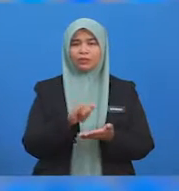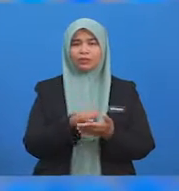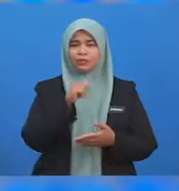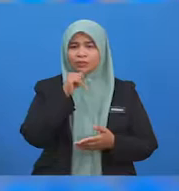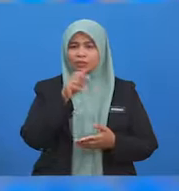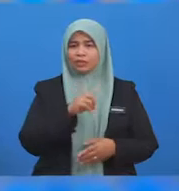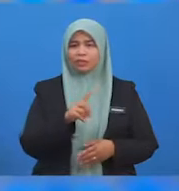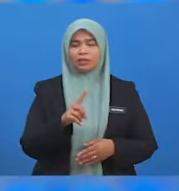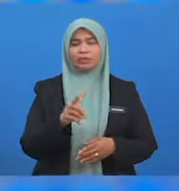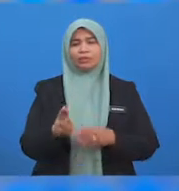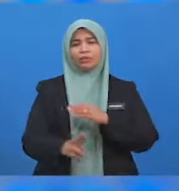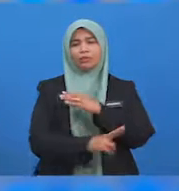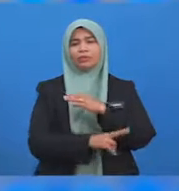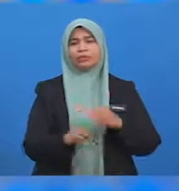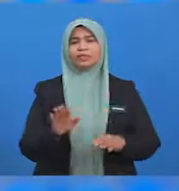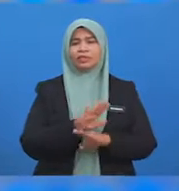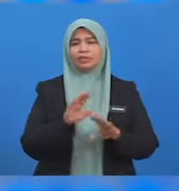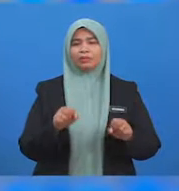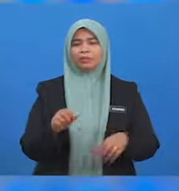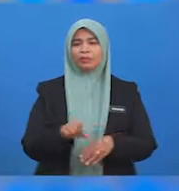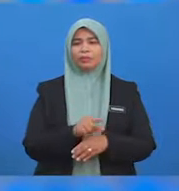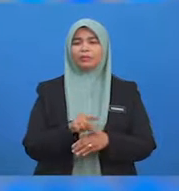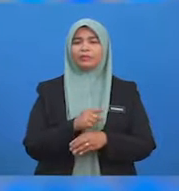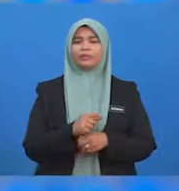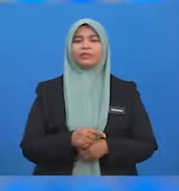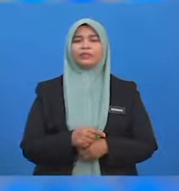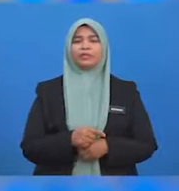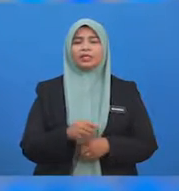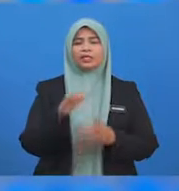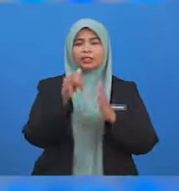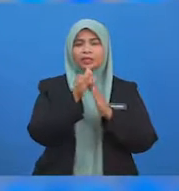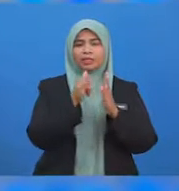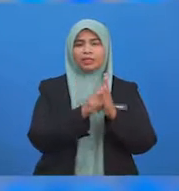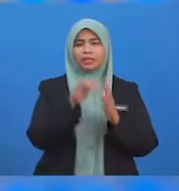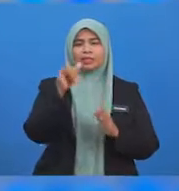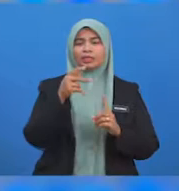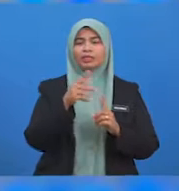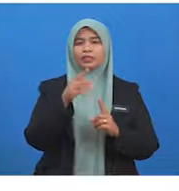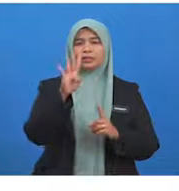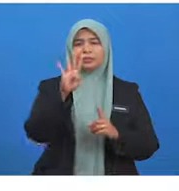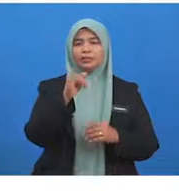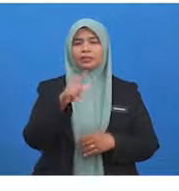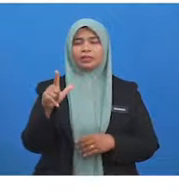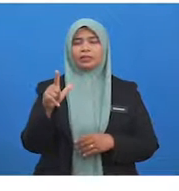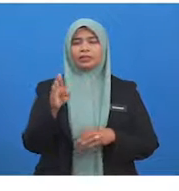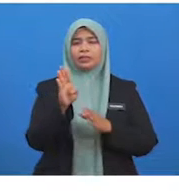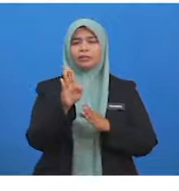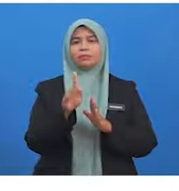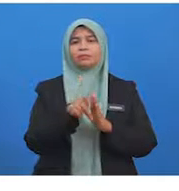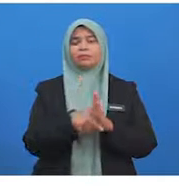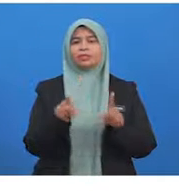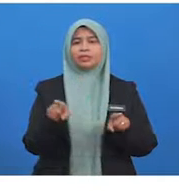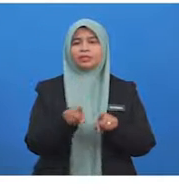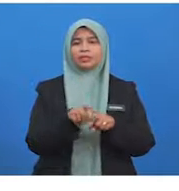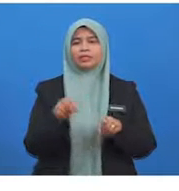ini tidak akan terpakai. Manakala syarat yang keempat ialah persamaan